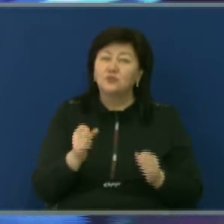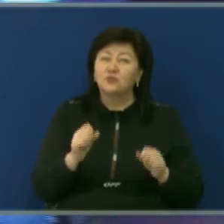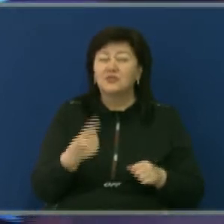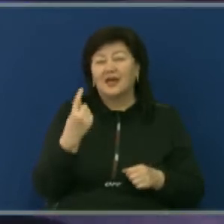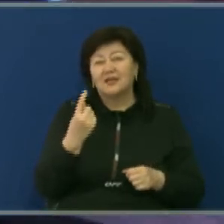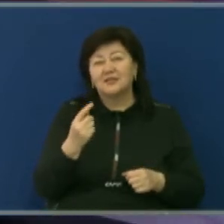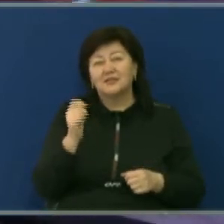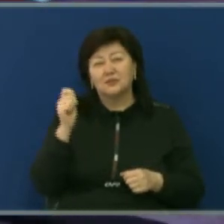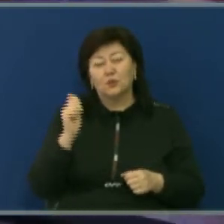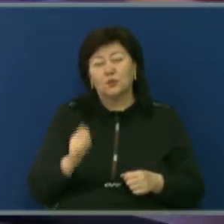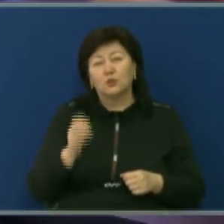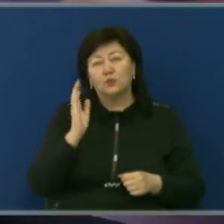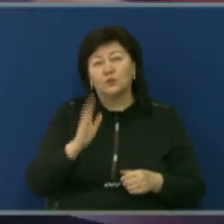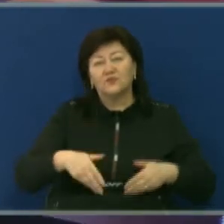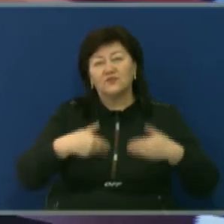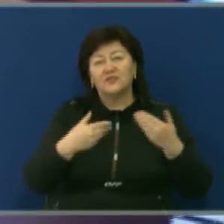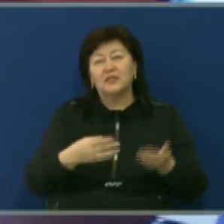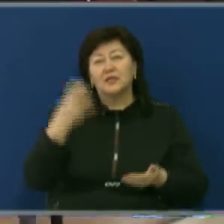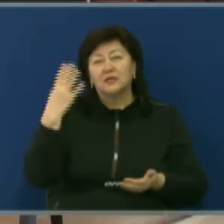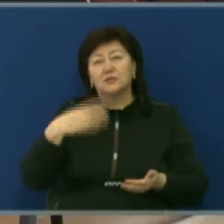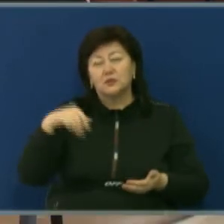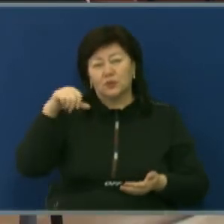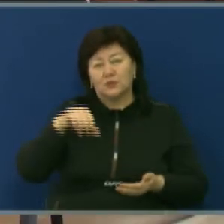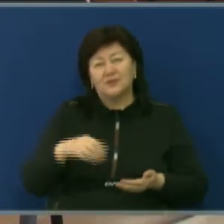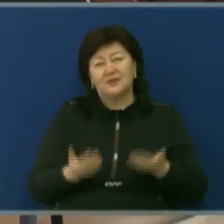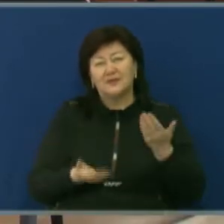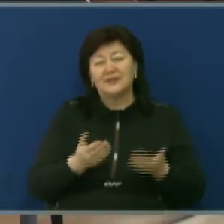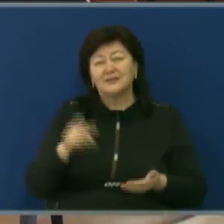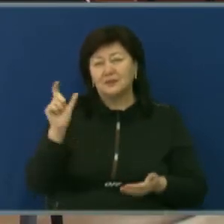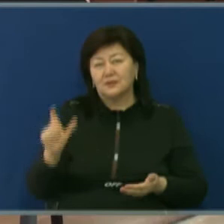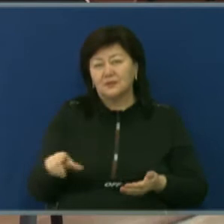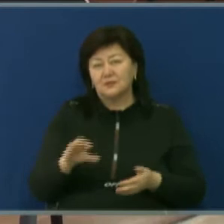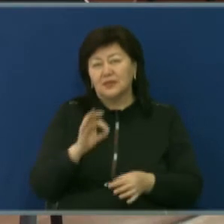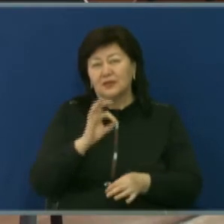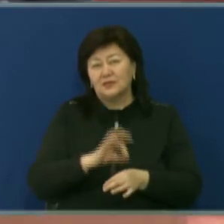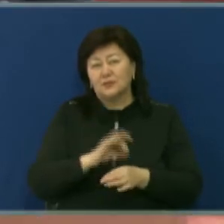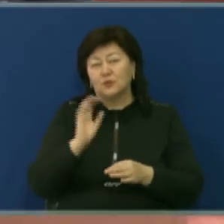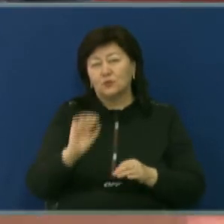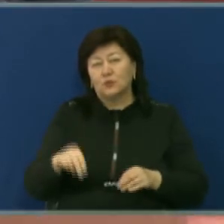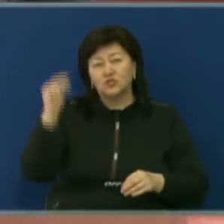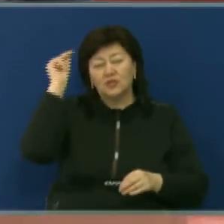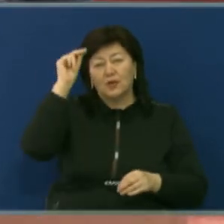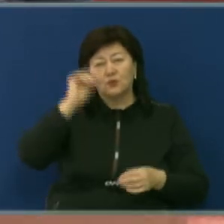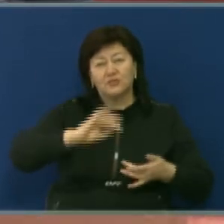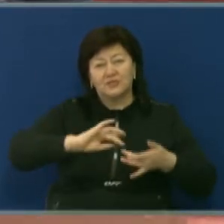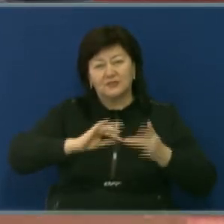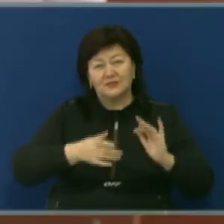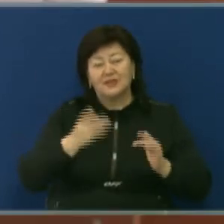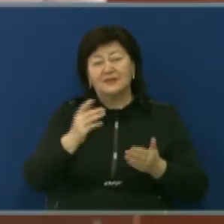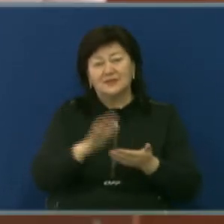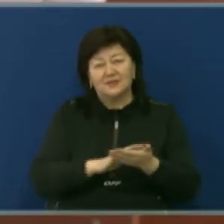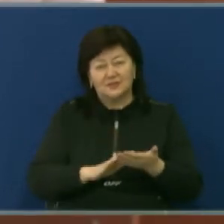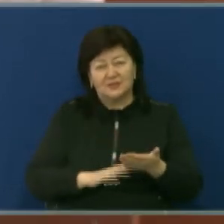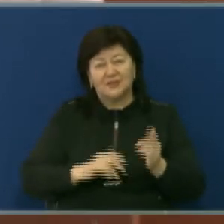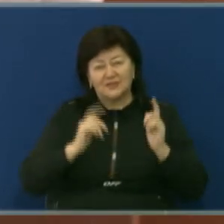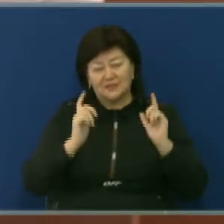урок уделяется по 40 минут. В случае, если ребенок заболеет, он сможет обучаться дистанционно на основании заявления